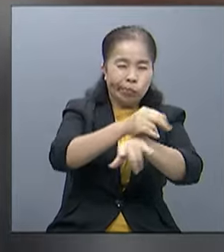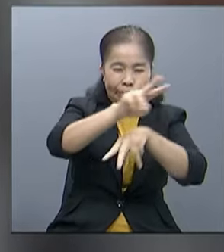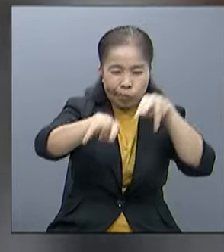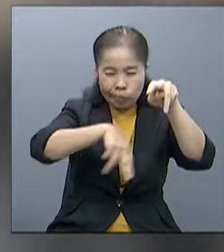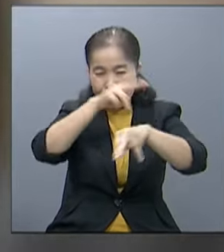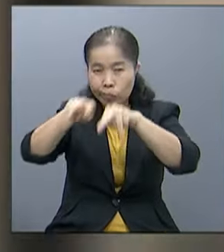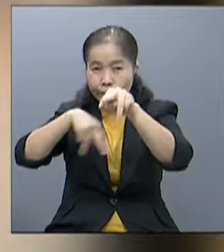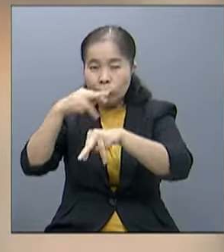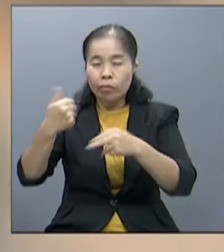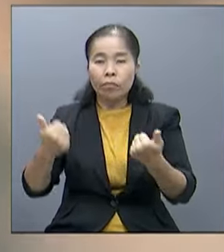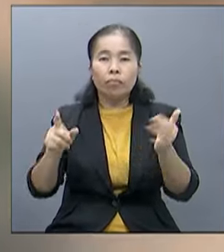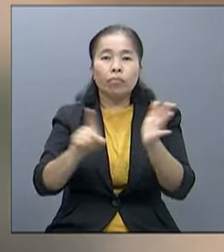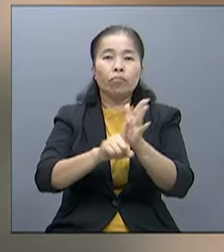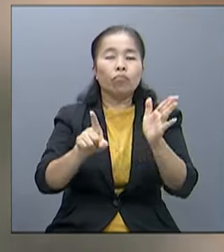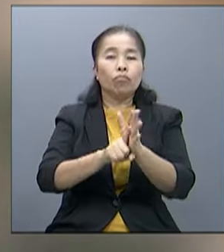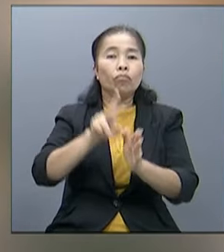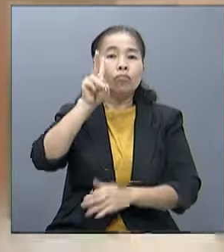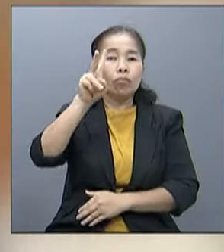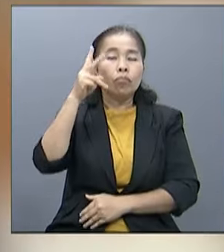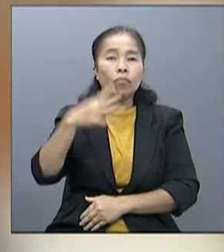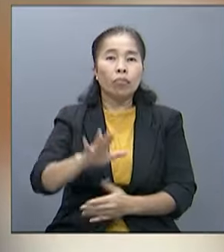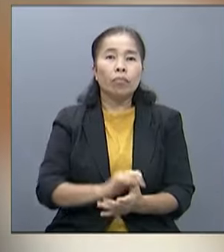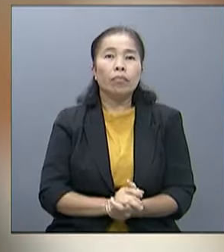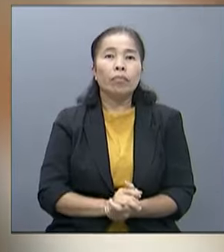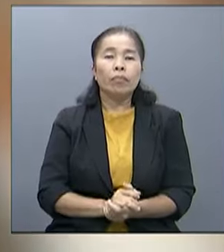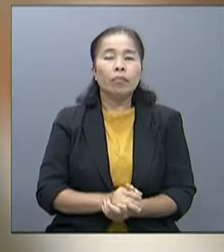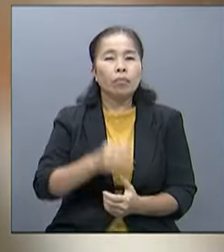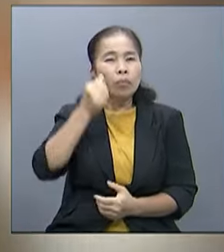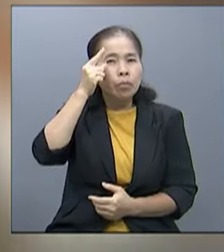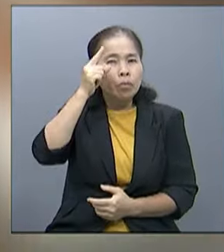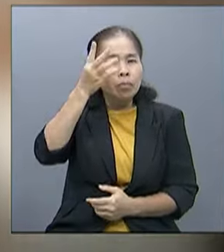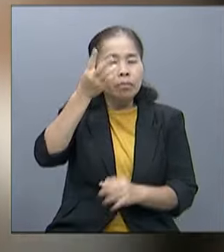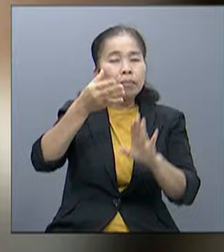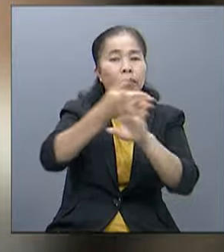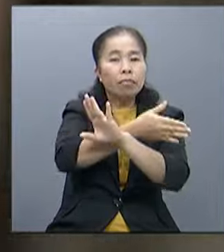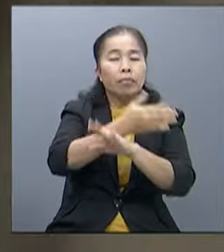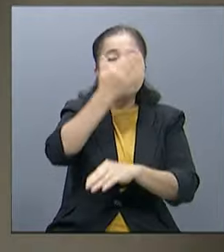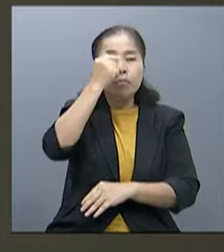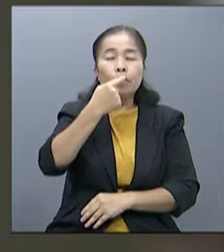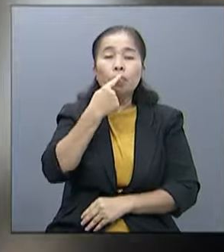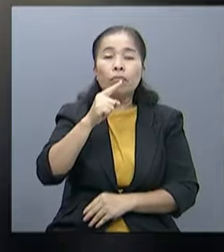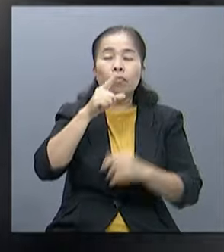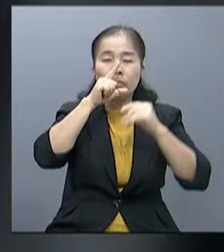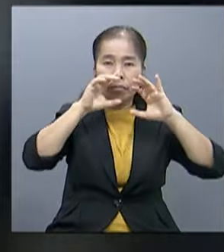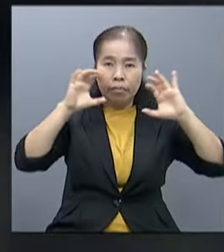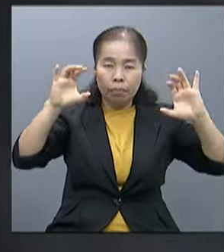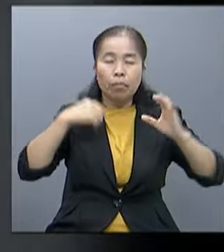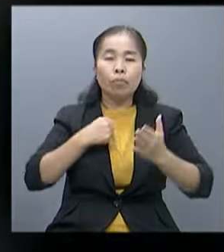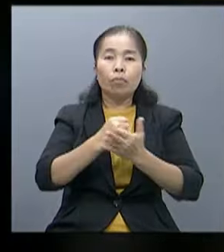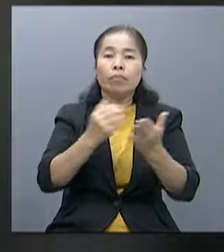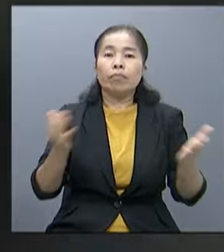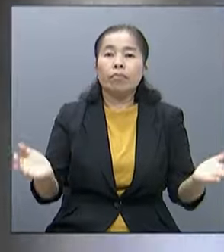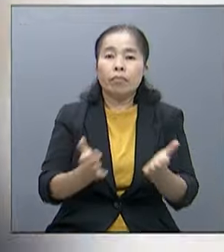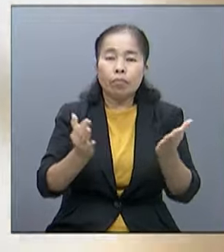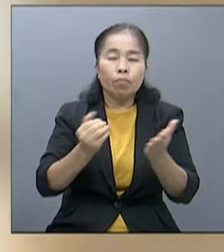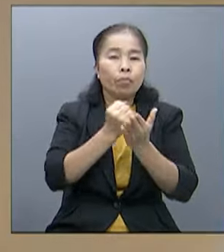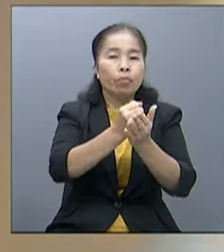ซูเป็นครั้งที่2แล้วในช่วงเวลาไม่กี่วันโดยให้คำมั่นว่ารัฐบาลจะสนับสนุนความช่วย